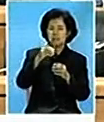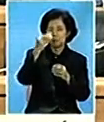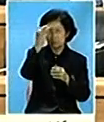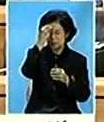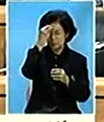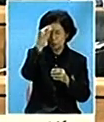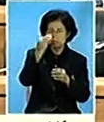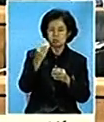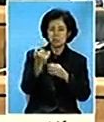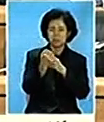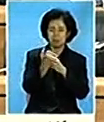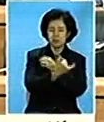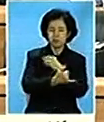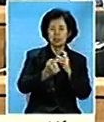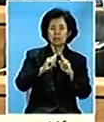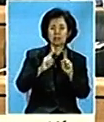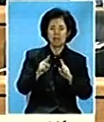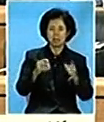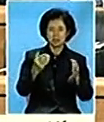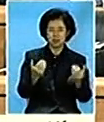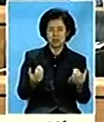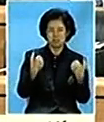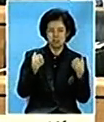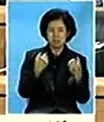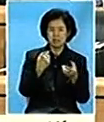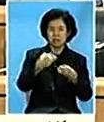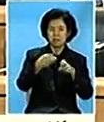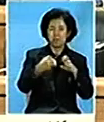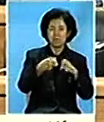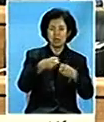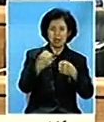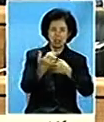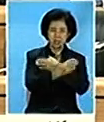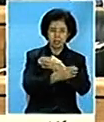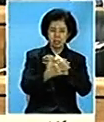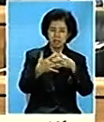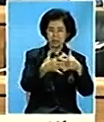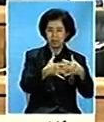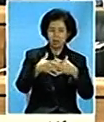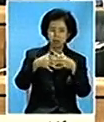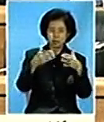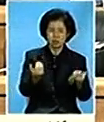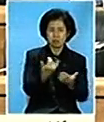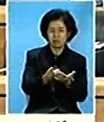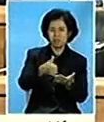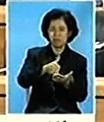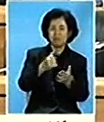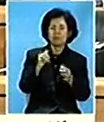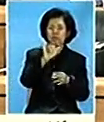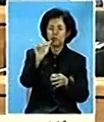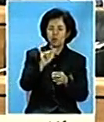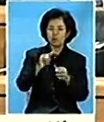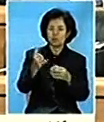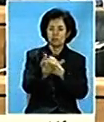ขณะนี้ก็เป็นที่ทราบกันว่าเกิดวิกฤตอเมริกาก็กำลังจะเพิ่งจะฟื้นตัวในยุโรปหลายประเท